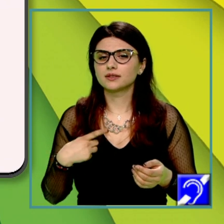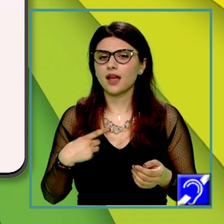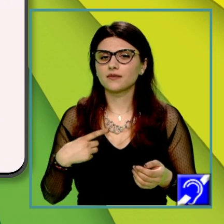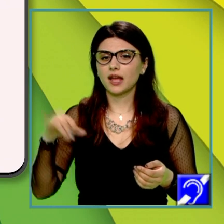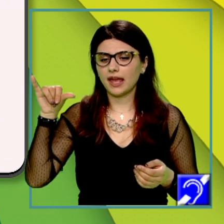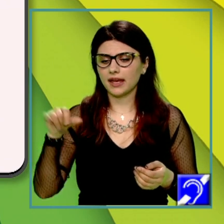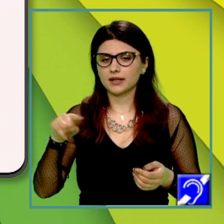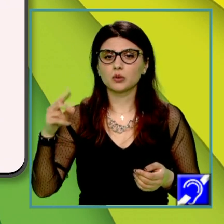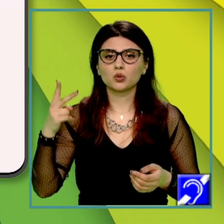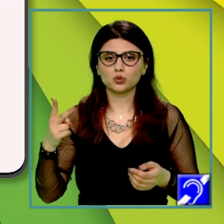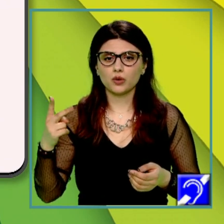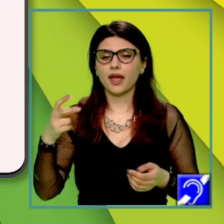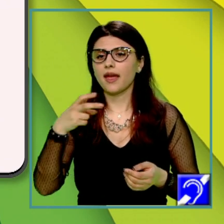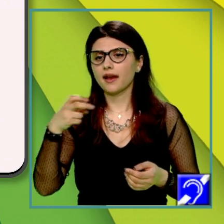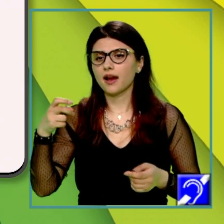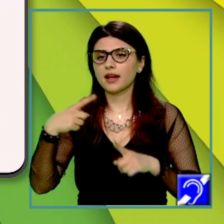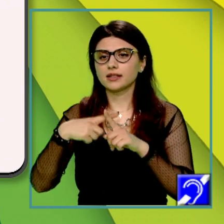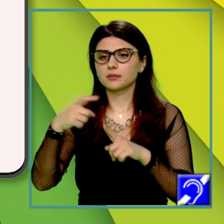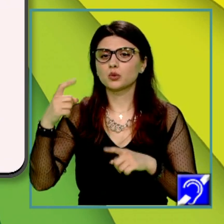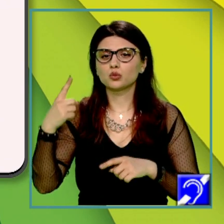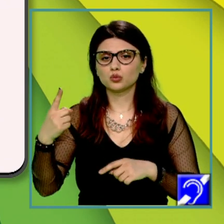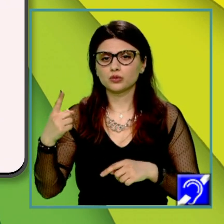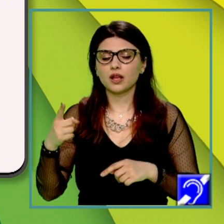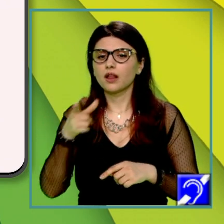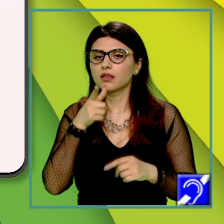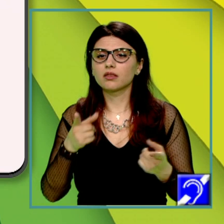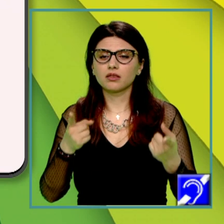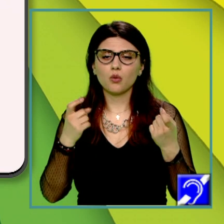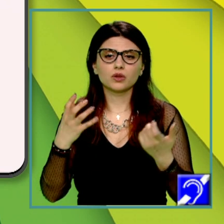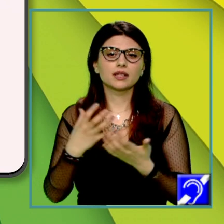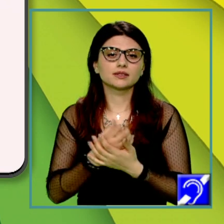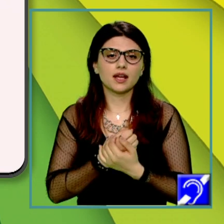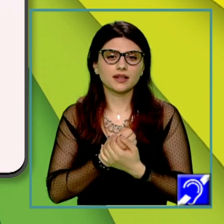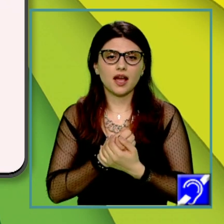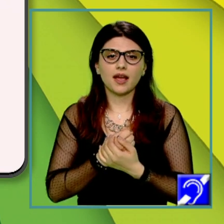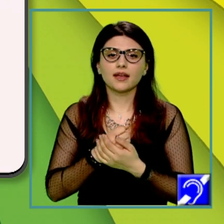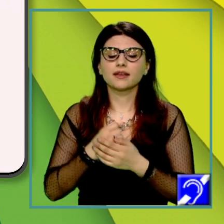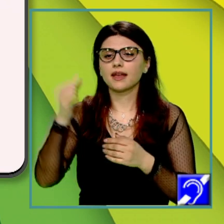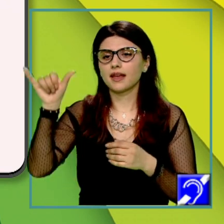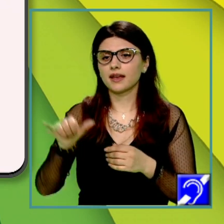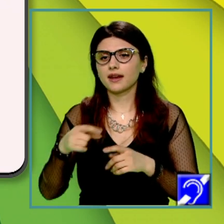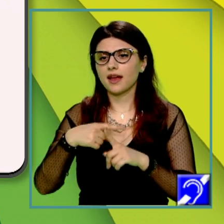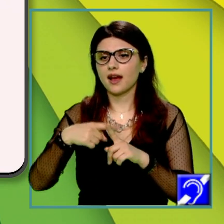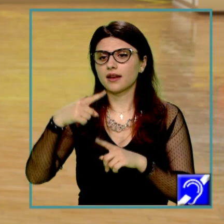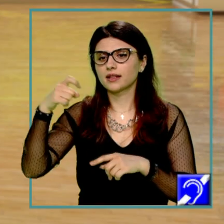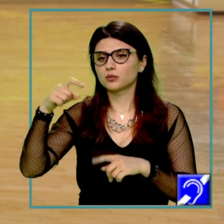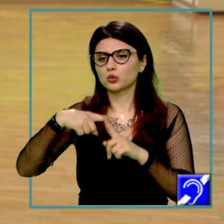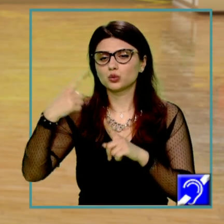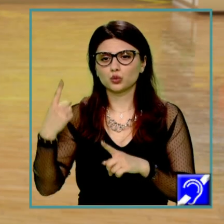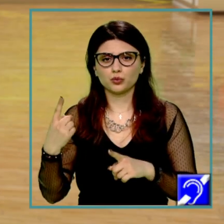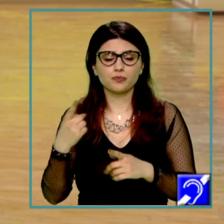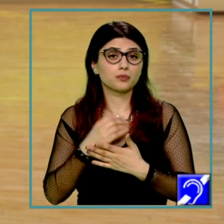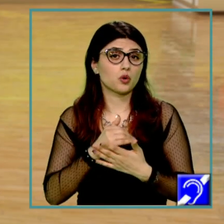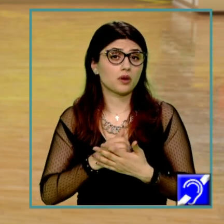Ignis doi egal cu x minus 1 de unde se obține y3ll cu x plus 1 la